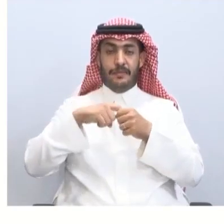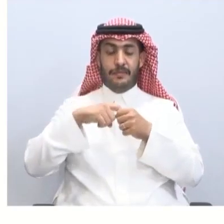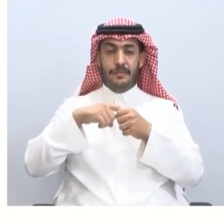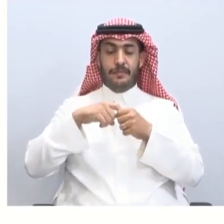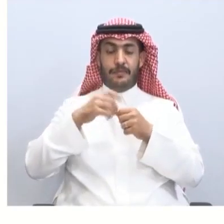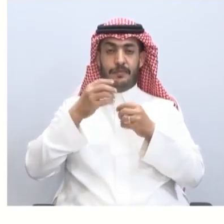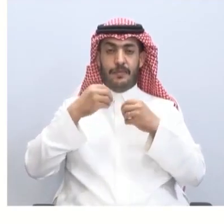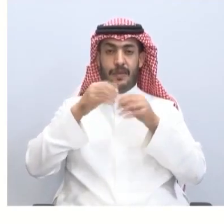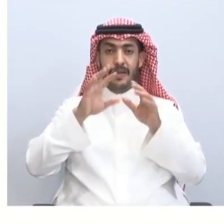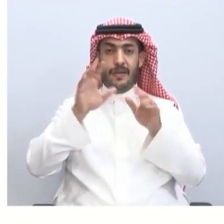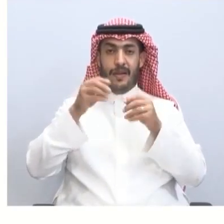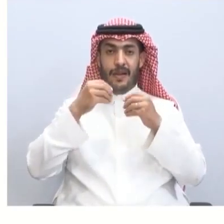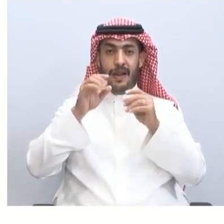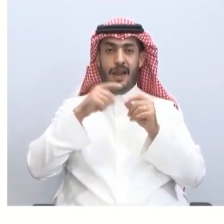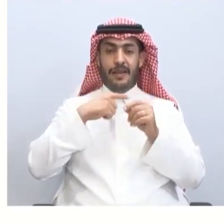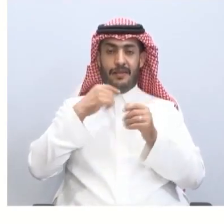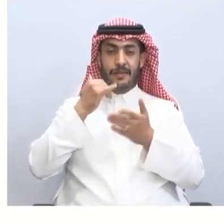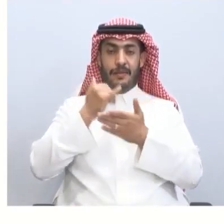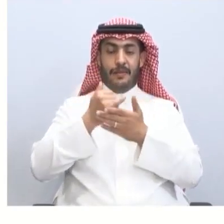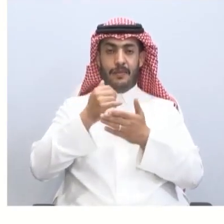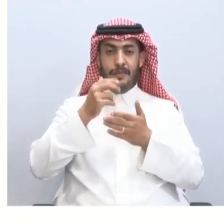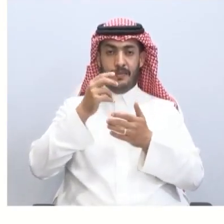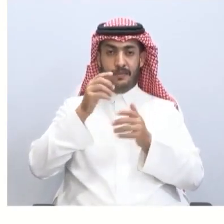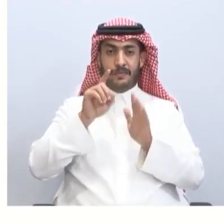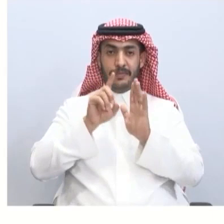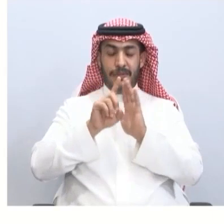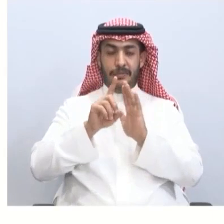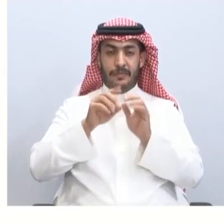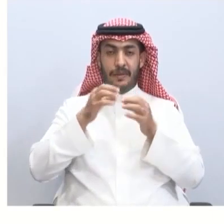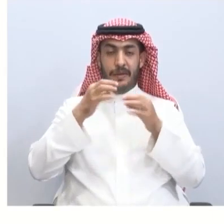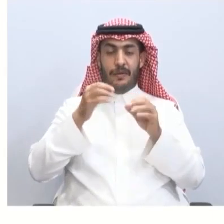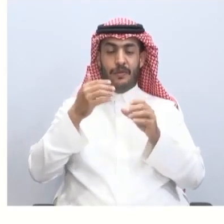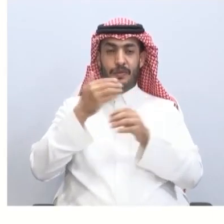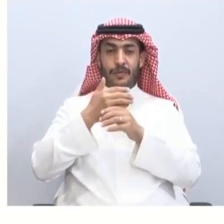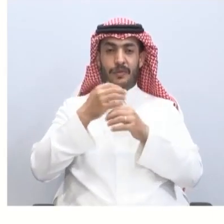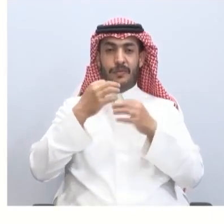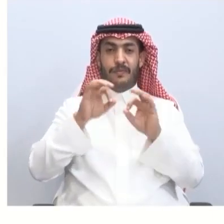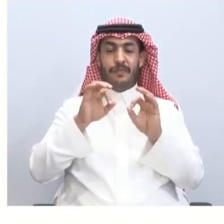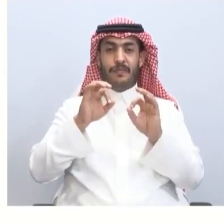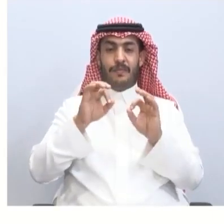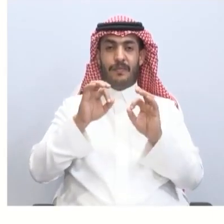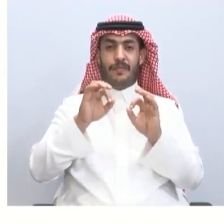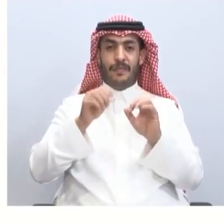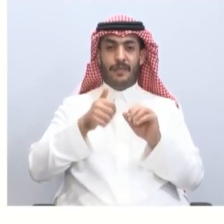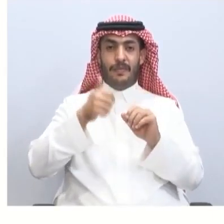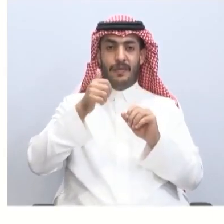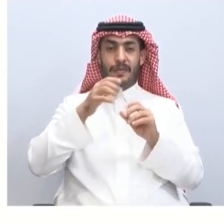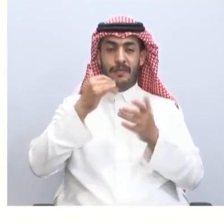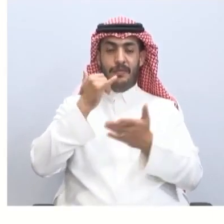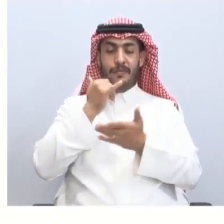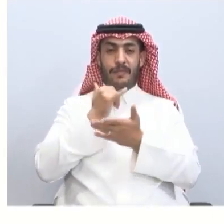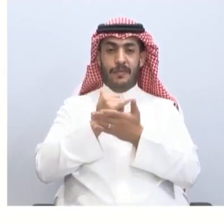وبايع اهل الاحساء الامام عبد العزيز بن محمد بن سعود على دخولهم او على ان يكونوا تحت